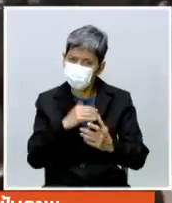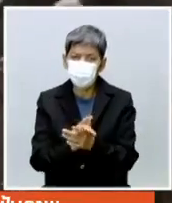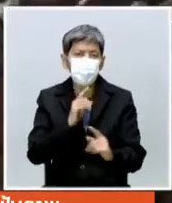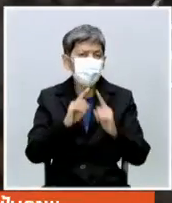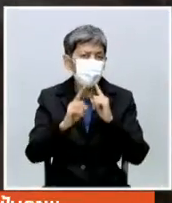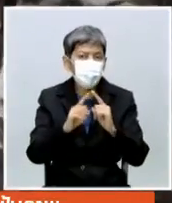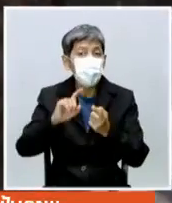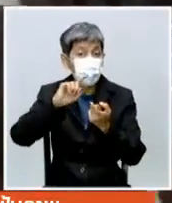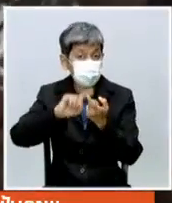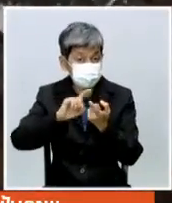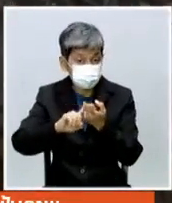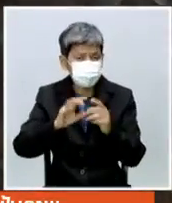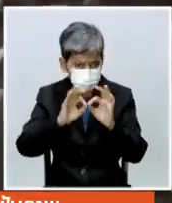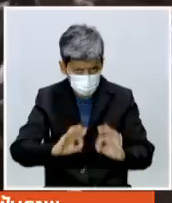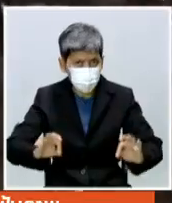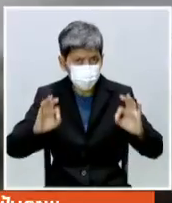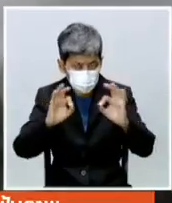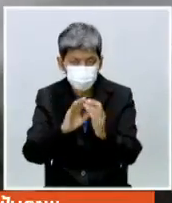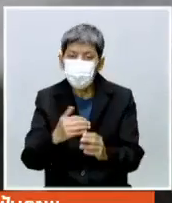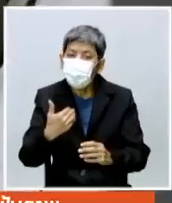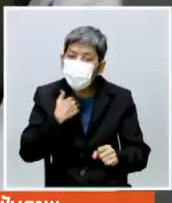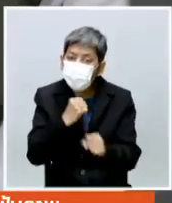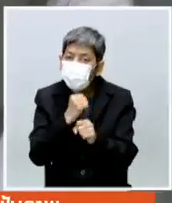การเจรจากับรัสเซียเป็นสิ่งจำเป็นค่ะไม่ว่